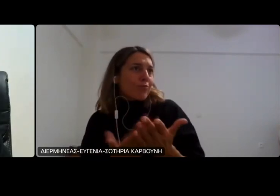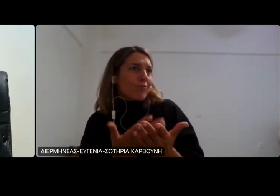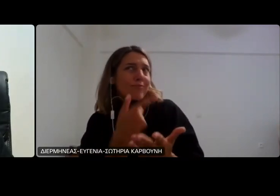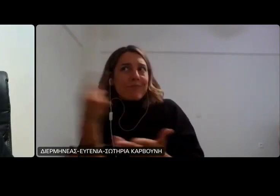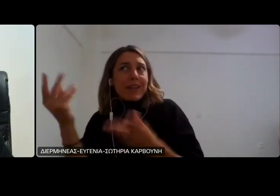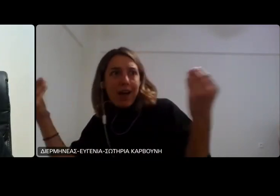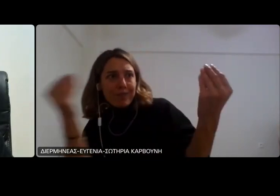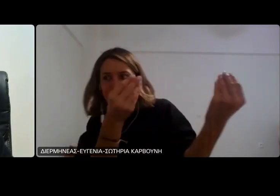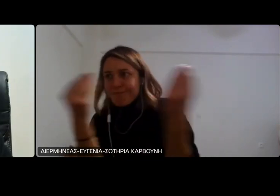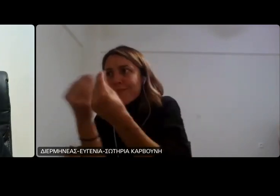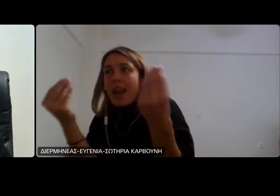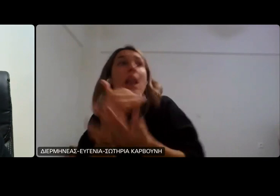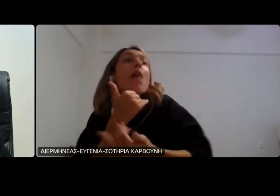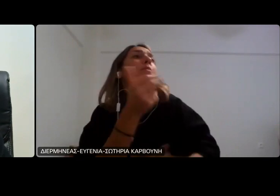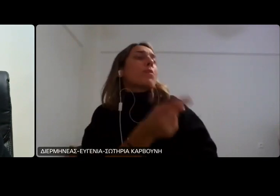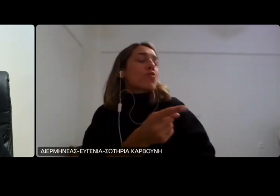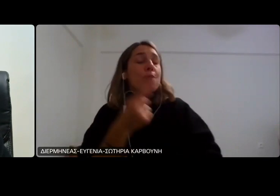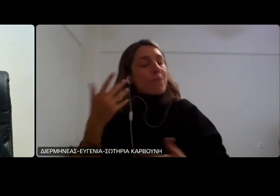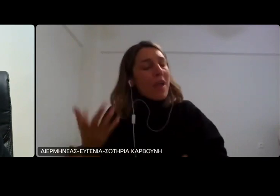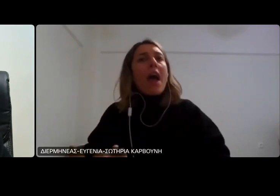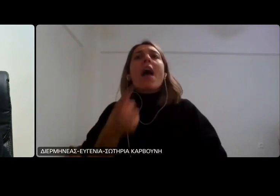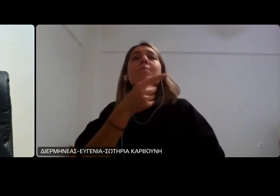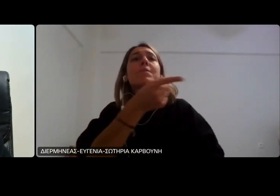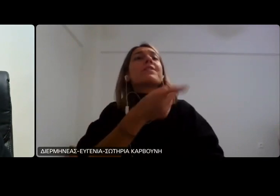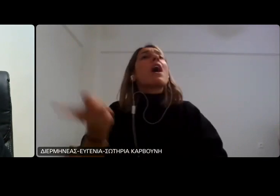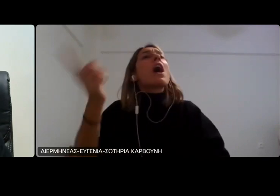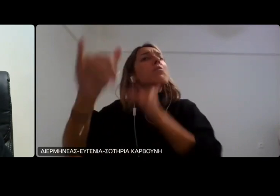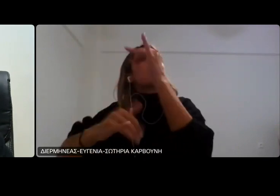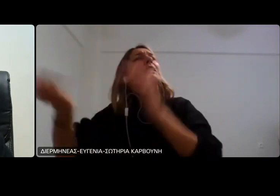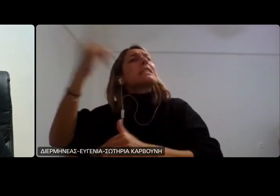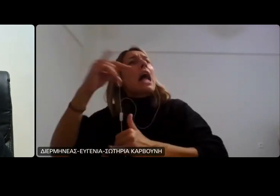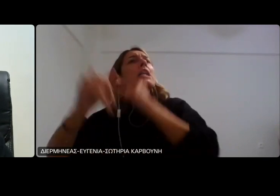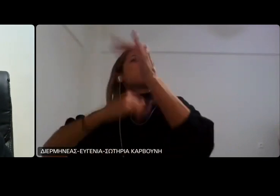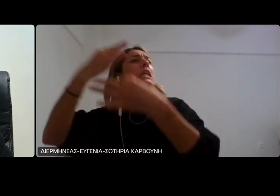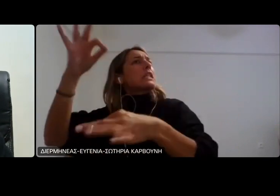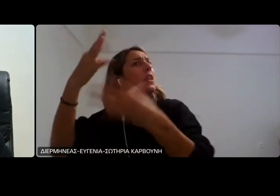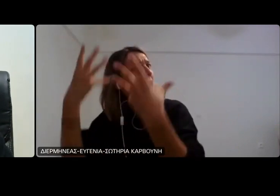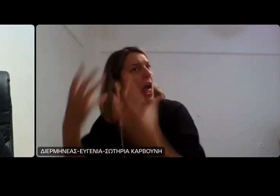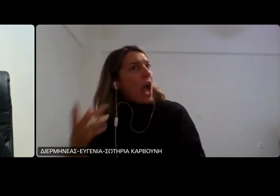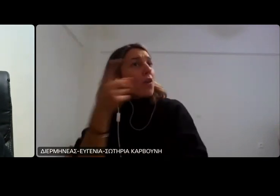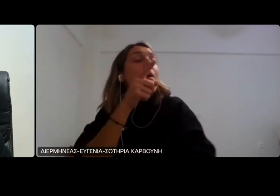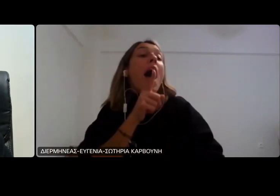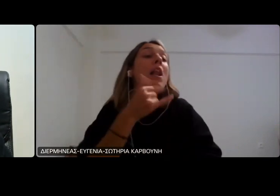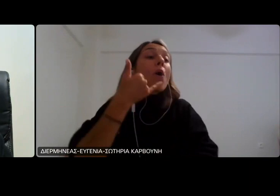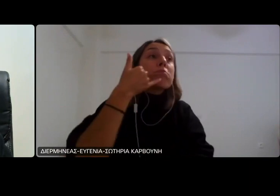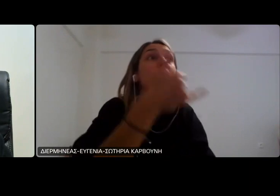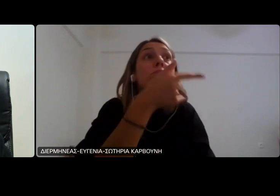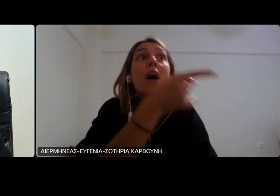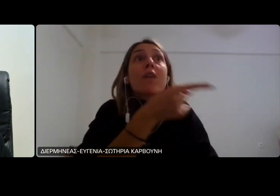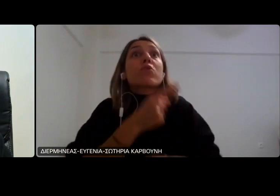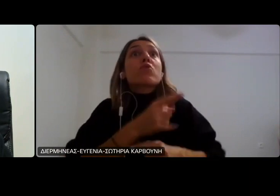τα έχουμε γράψει και σε άλλους τόπους, αλλά θα επικοινωνήσω και εγώ μαζί τους να τους το πω ότι δεν θα αποκρίνει τη σελίδα, μήπως